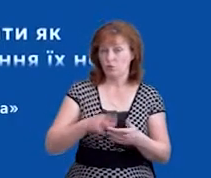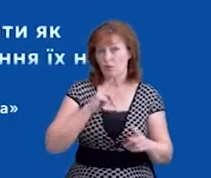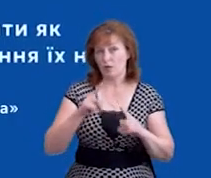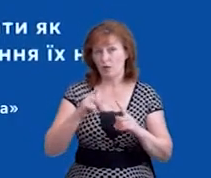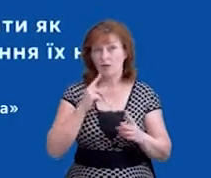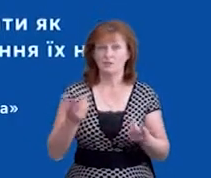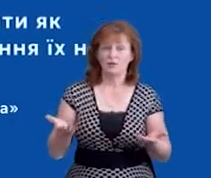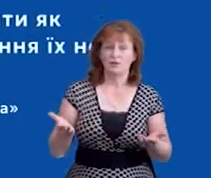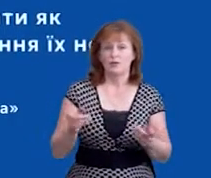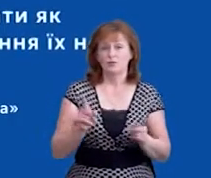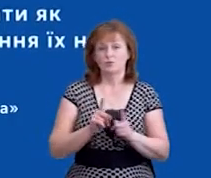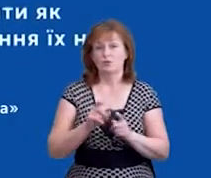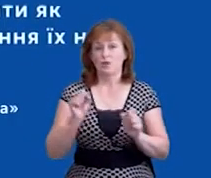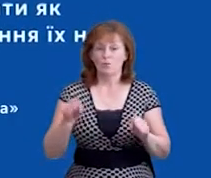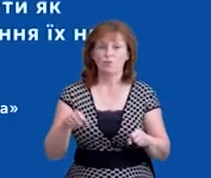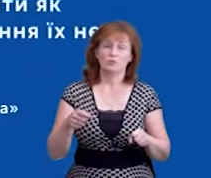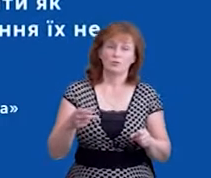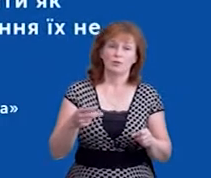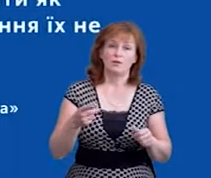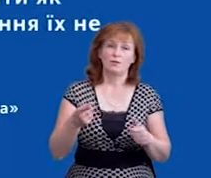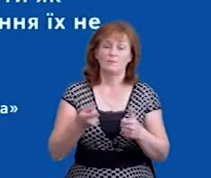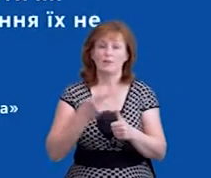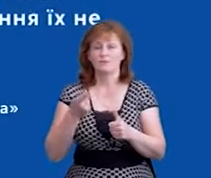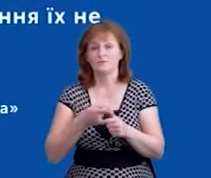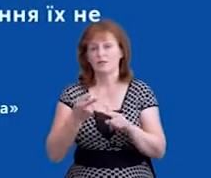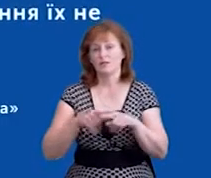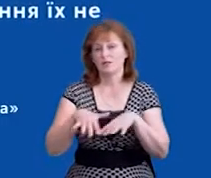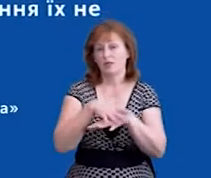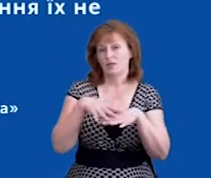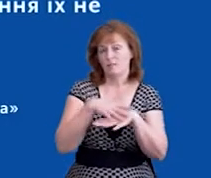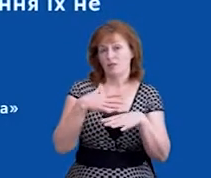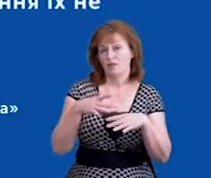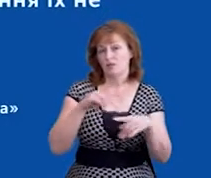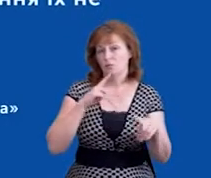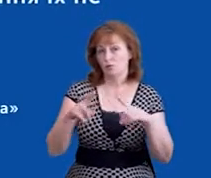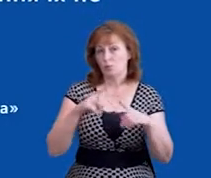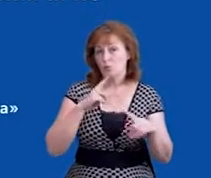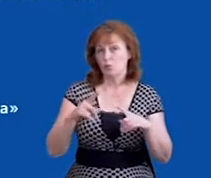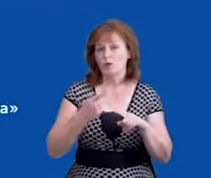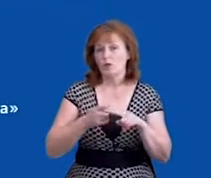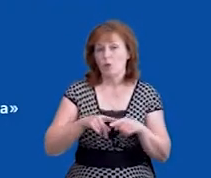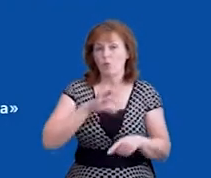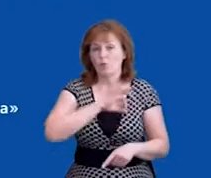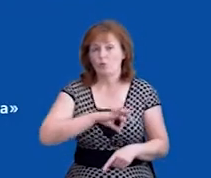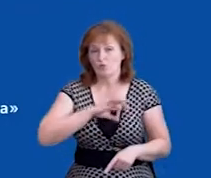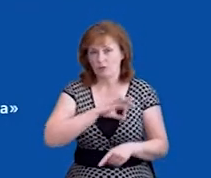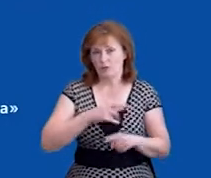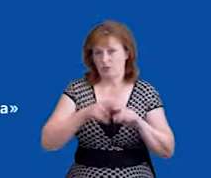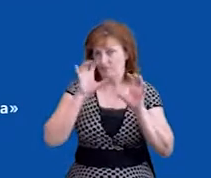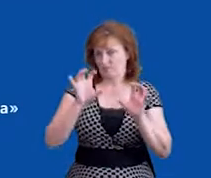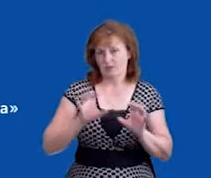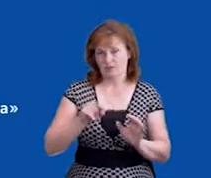не можна назвати громадськими слуханнями, це радше якісь консультації, обговорення, але жодної юридичної сили вони не мають.